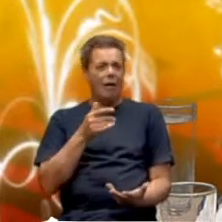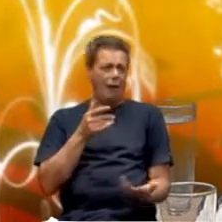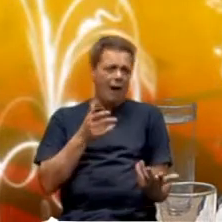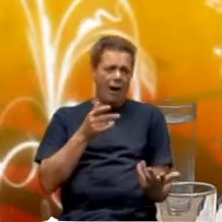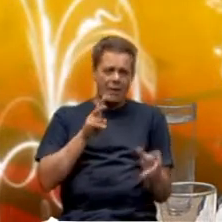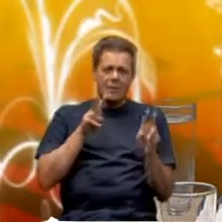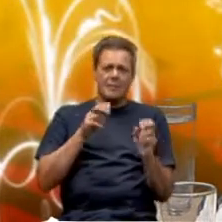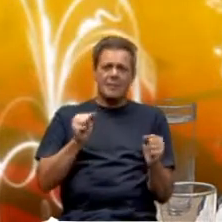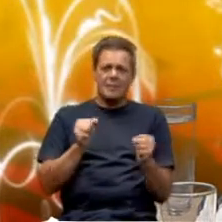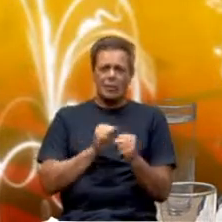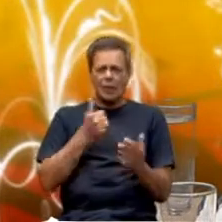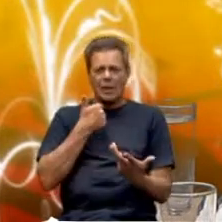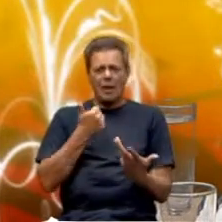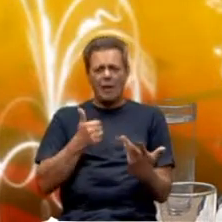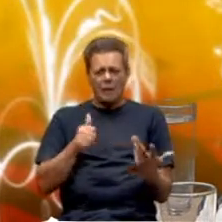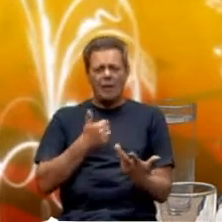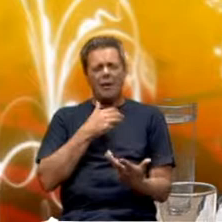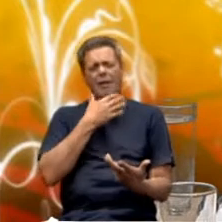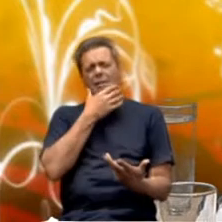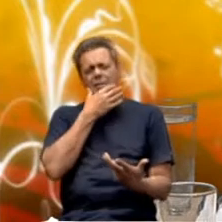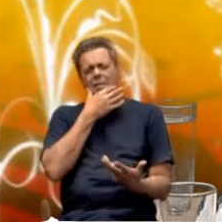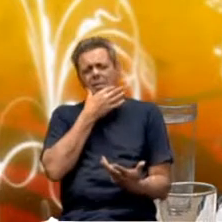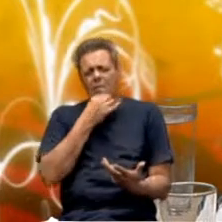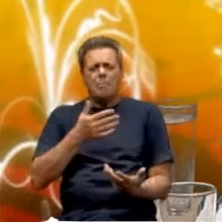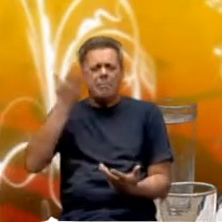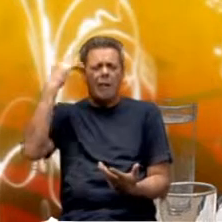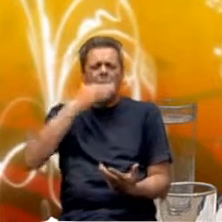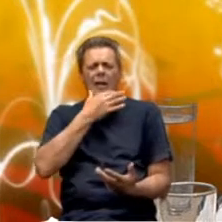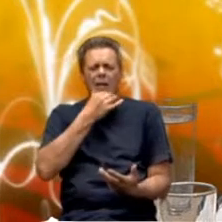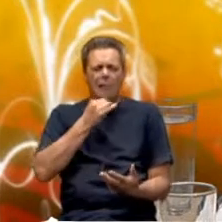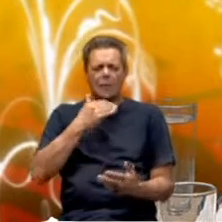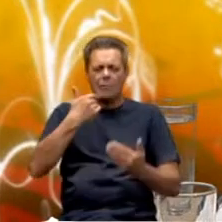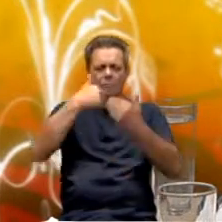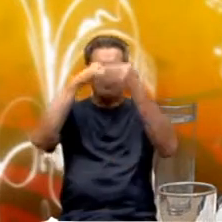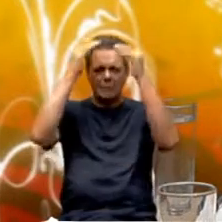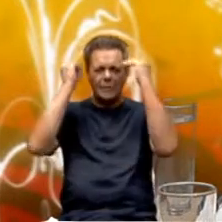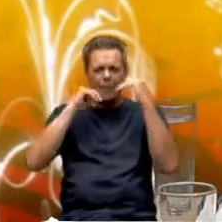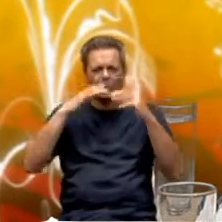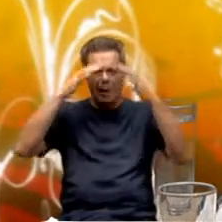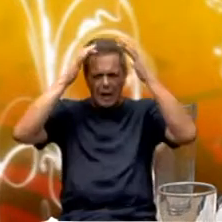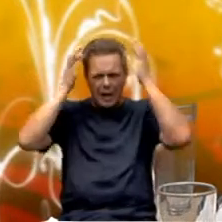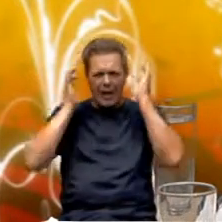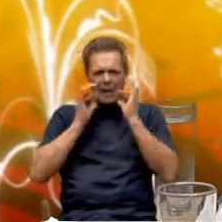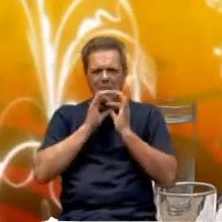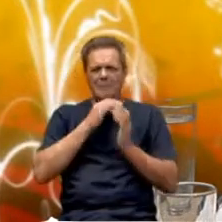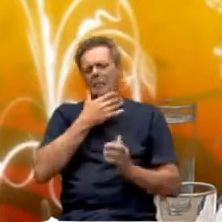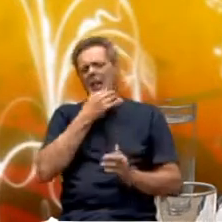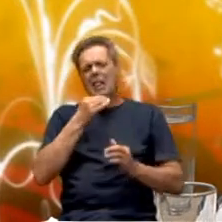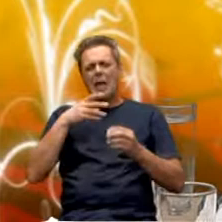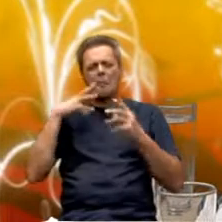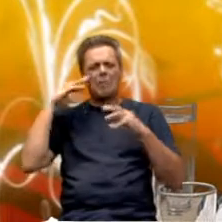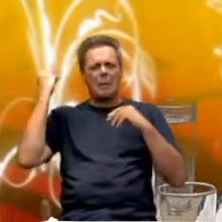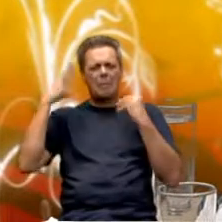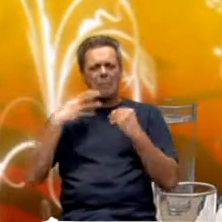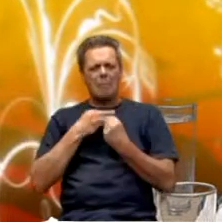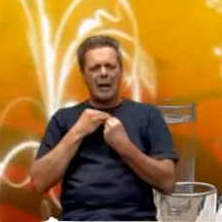ono, ne još, nego još ljepša, zamotana fino glava s jednom krasnom maramom. Jel' tako?